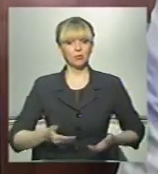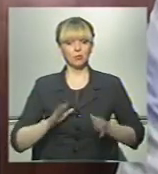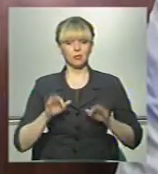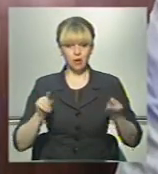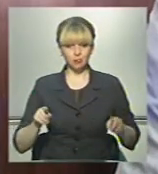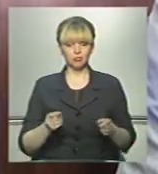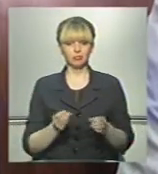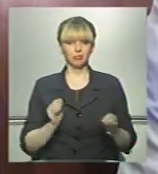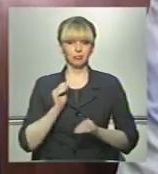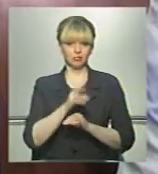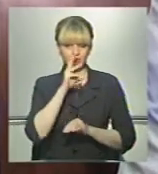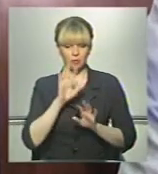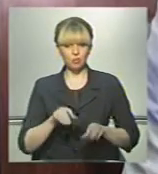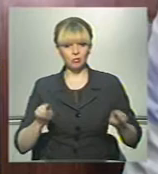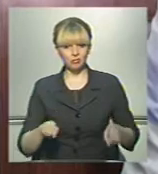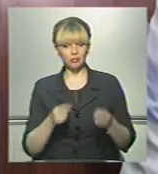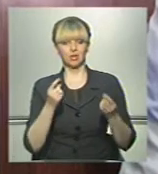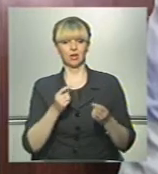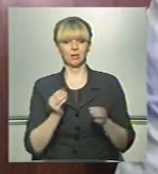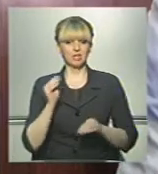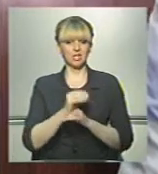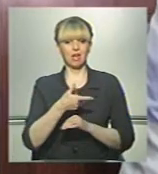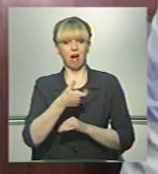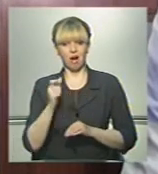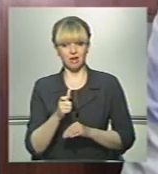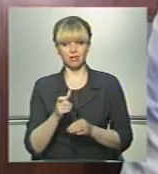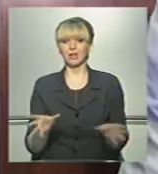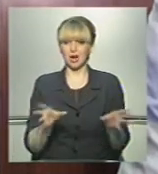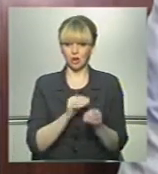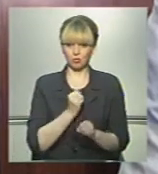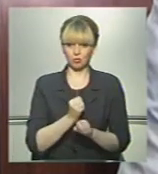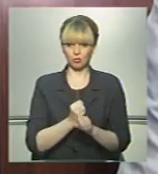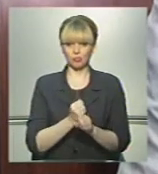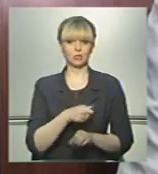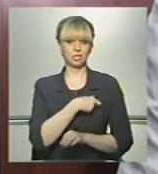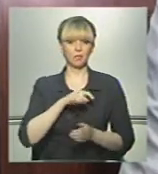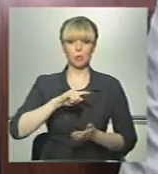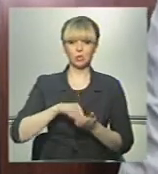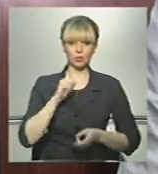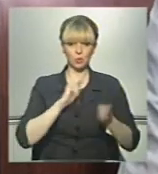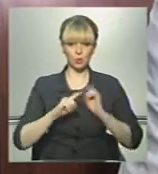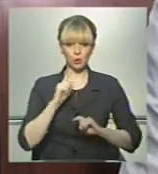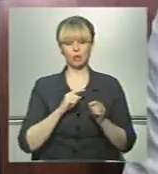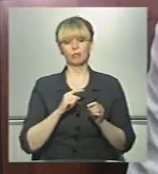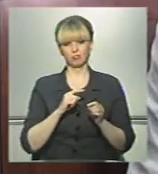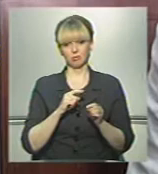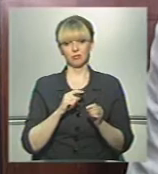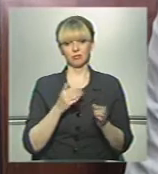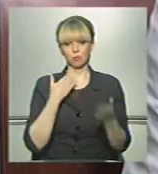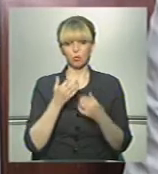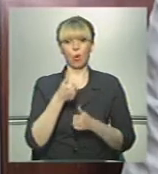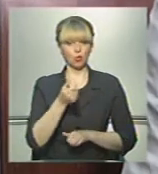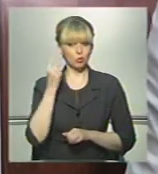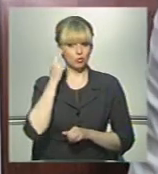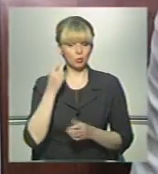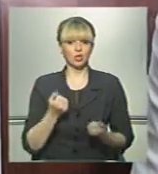спочатку заробітну плату, потім піднімати ціну на газ. Або разом це зробимо. Того депутати міської ради підійшли, ну, з хорошою думкою,